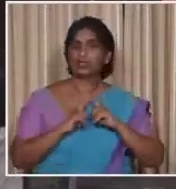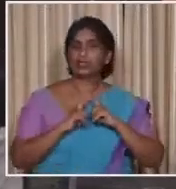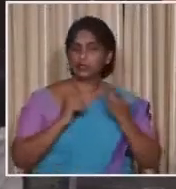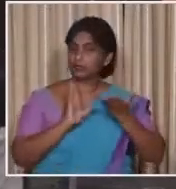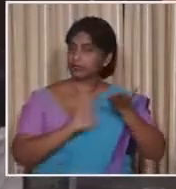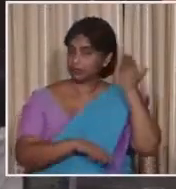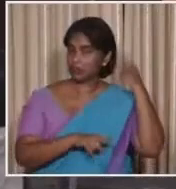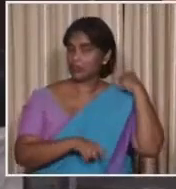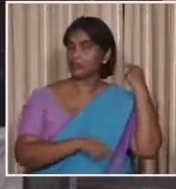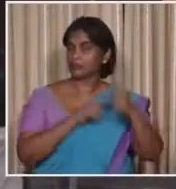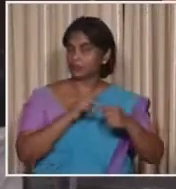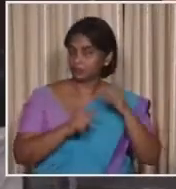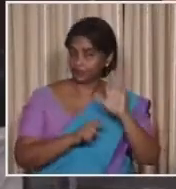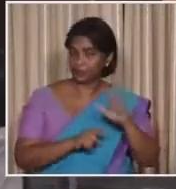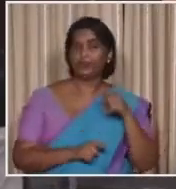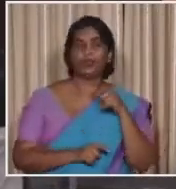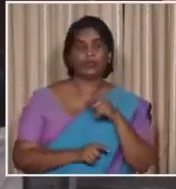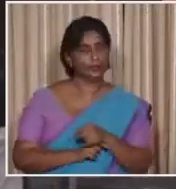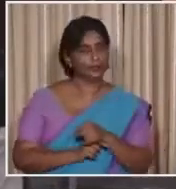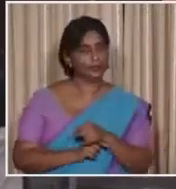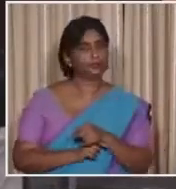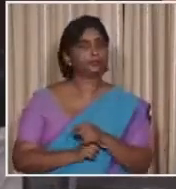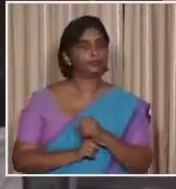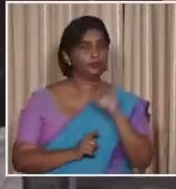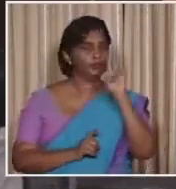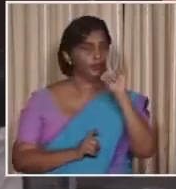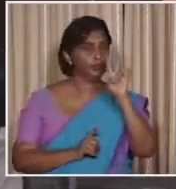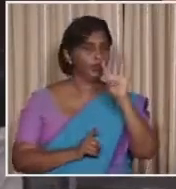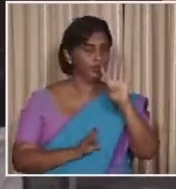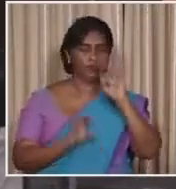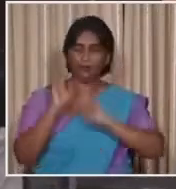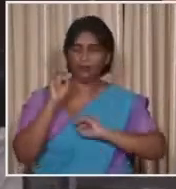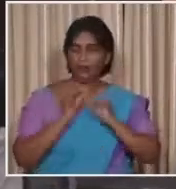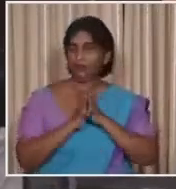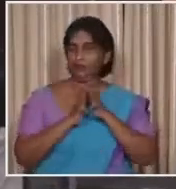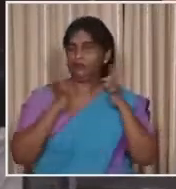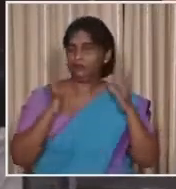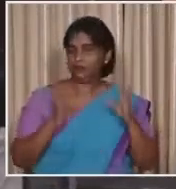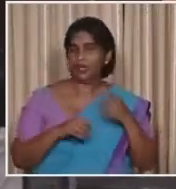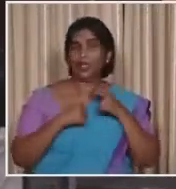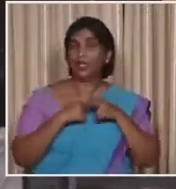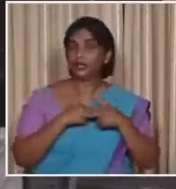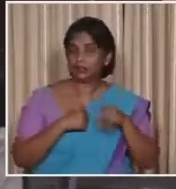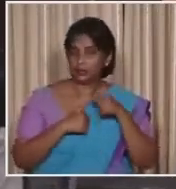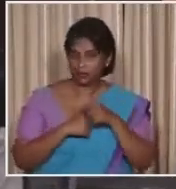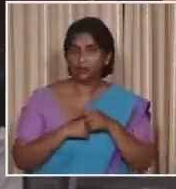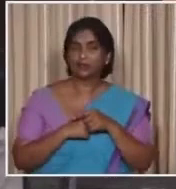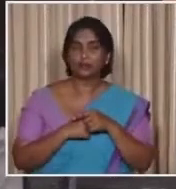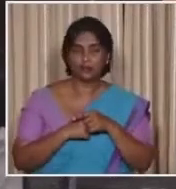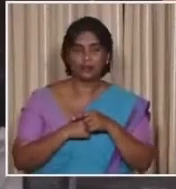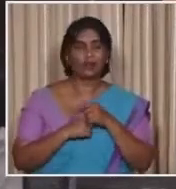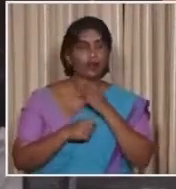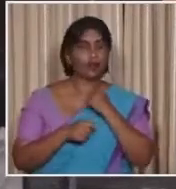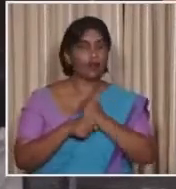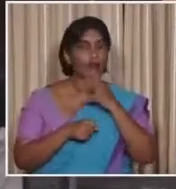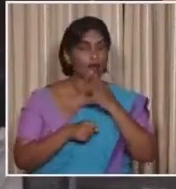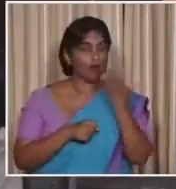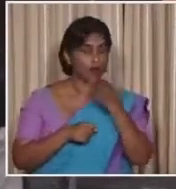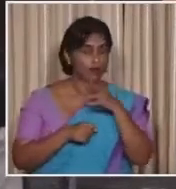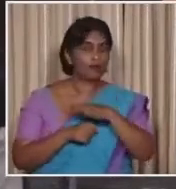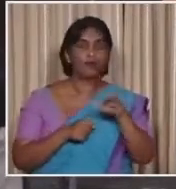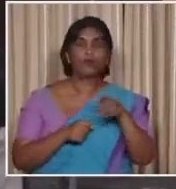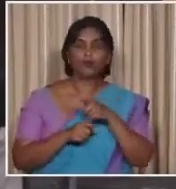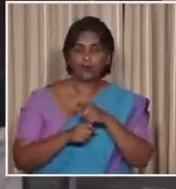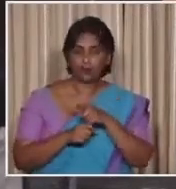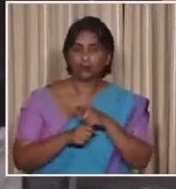กัมบูดูหินรีอิรุบตินานกิบิดมาค่ะวรกะลอุยันดีริกินดาร์กะลินรัลขัลโลยาตอดักกัมเซริเวเลขันดล